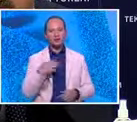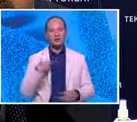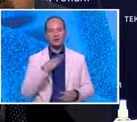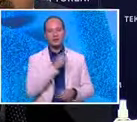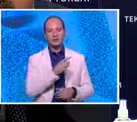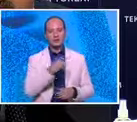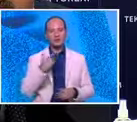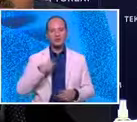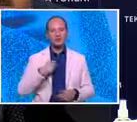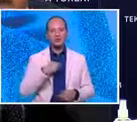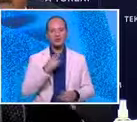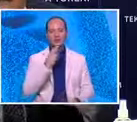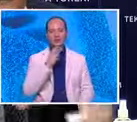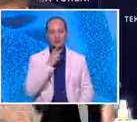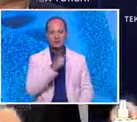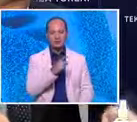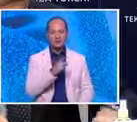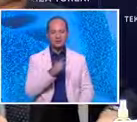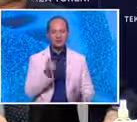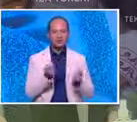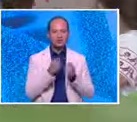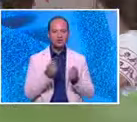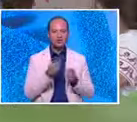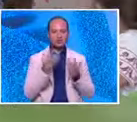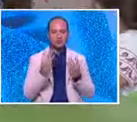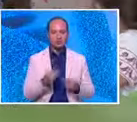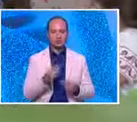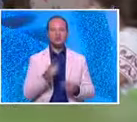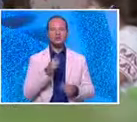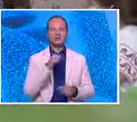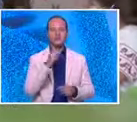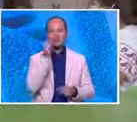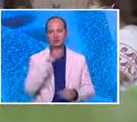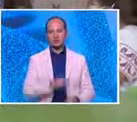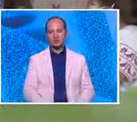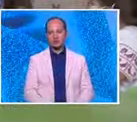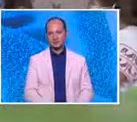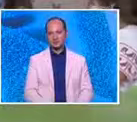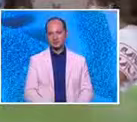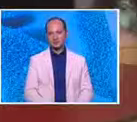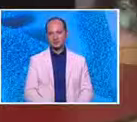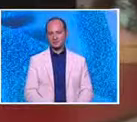ebeveynlerin, özellikle de kadınların istihdam edilebilirliği kolaylaşmış olacak.